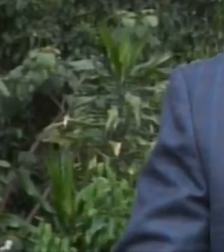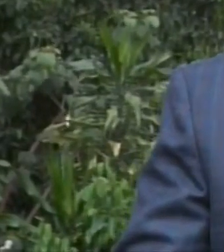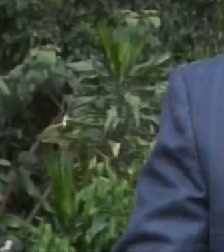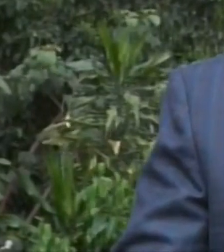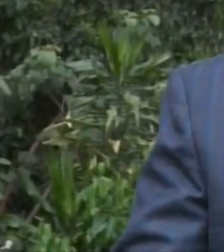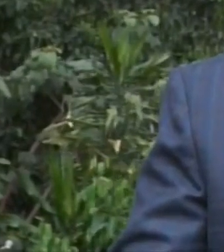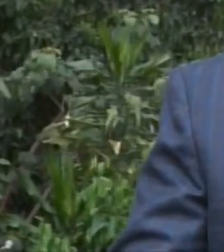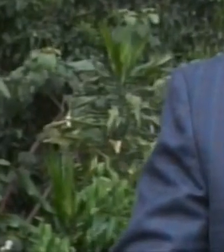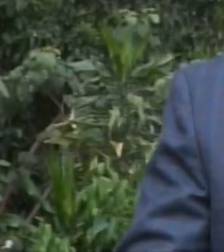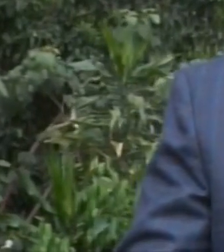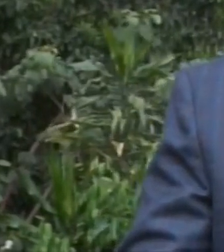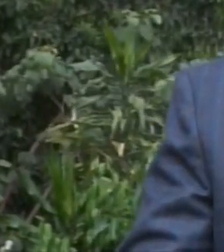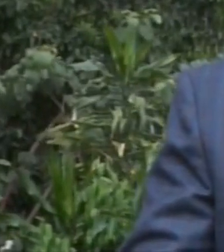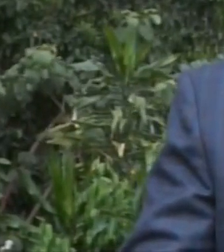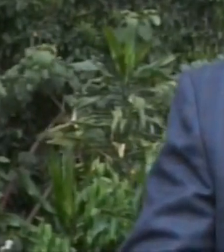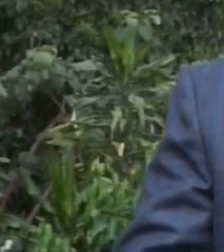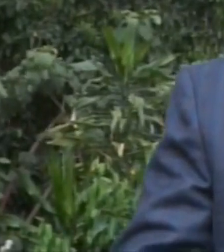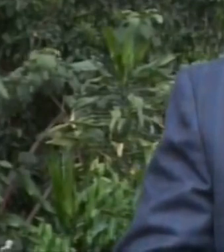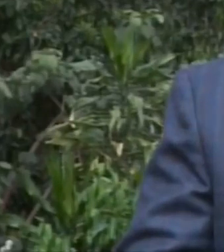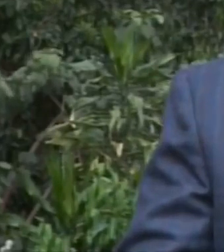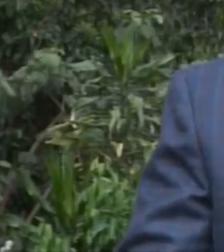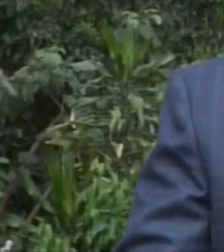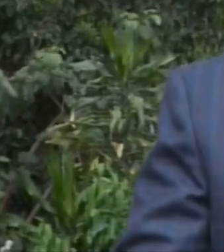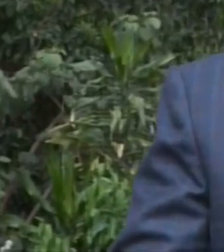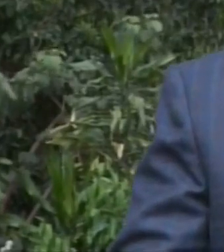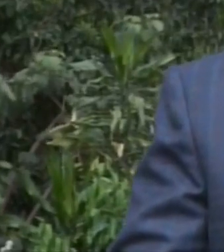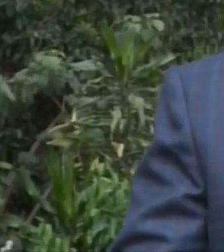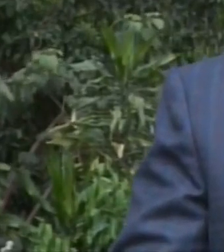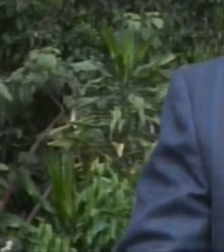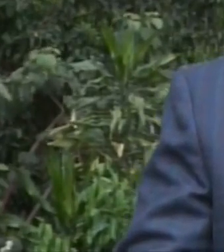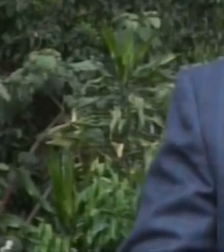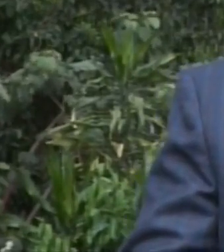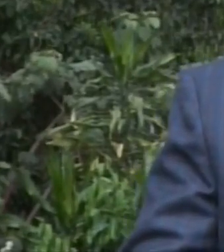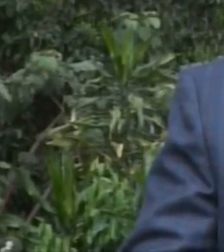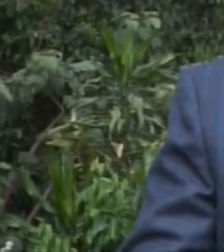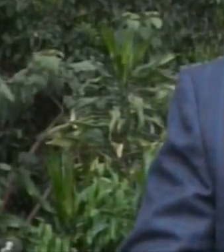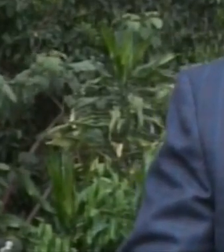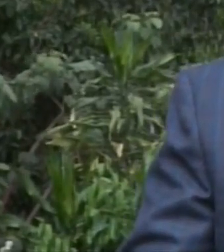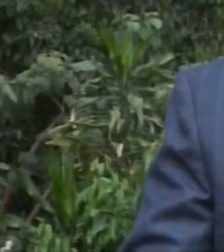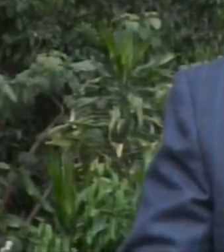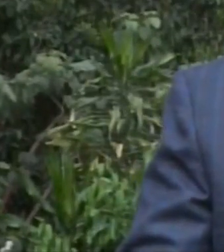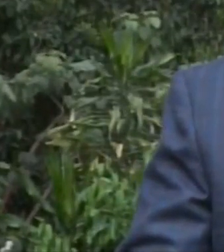ተገቢ ነው በሚል ሀሳብ ቀርቦ ነበር። ይህንን ማሻሻል ደግሞ ያስፈለገው ከታች ከቀበሌ ጀምሮ እስከ ክልል ያለውን